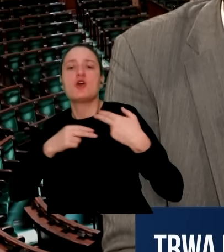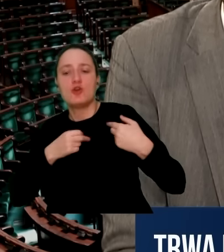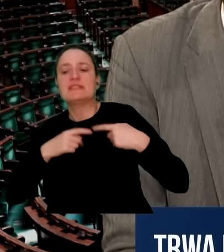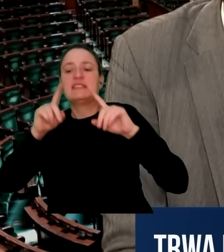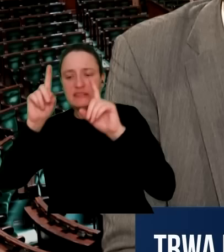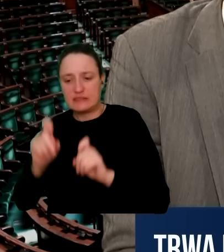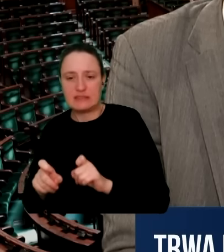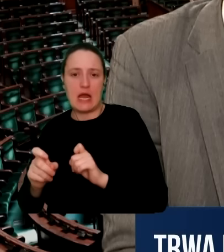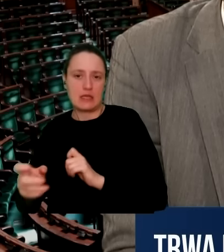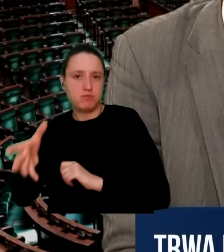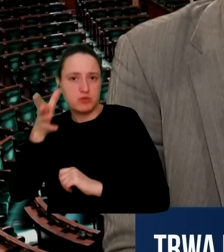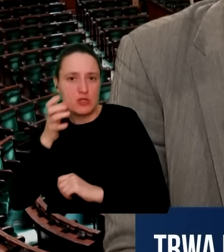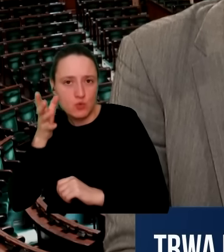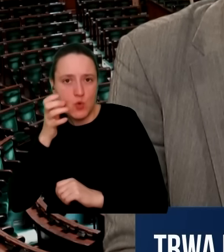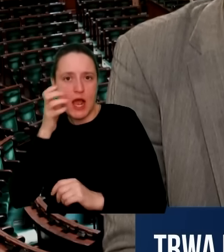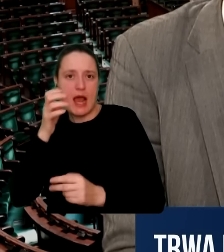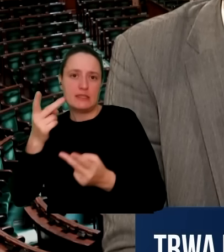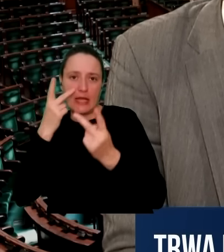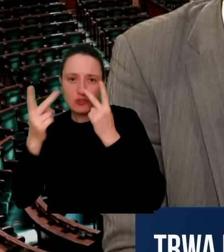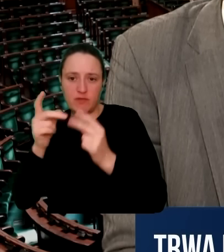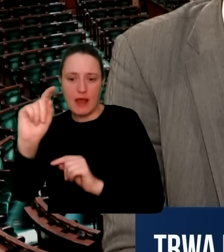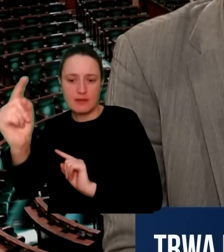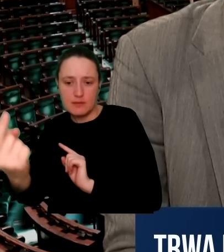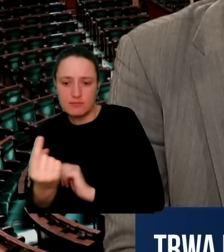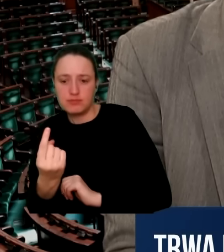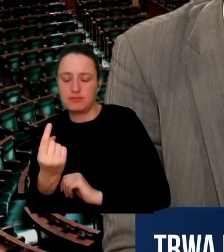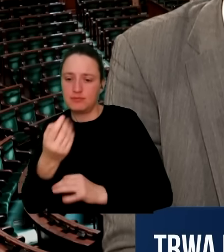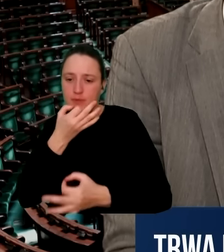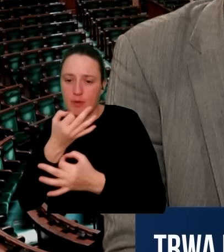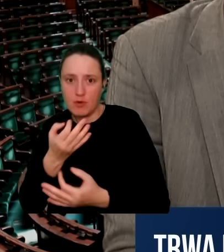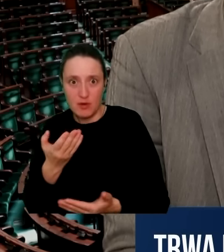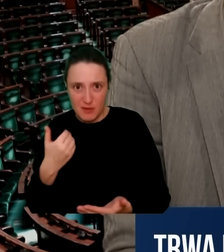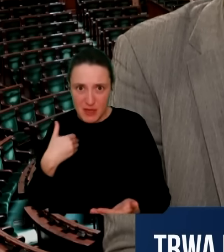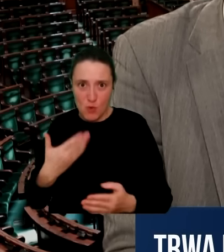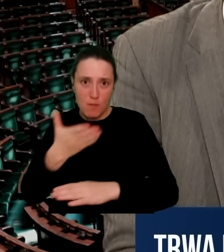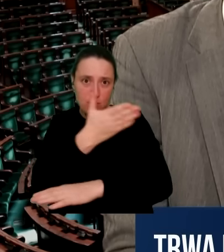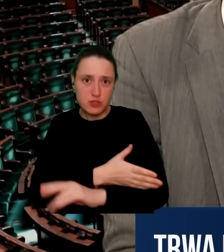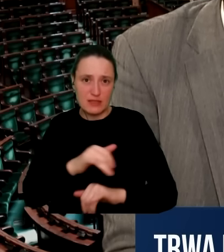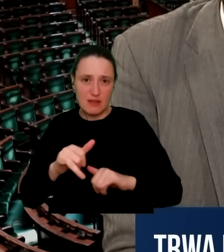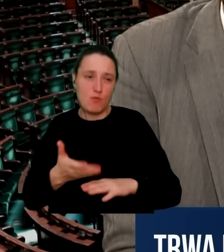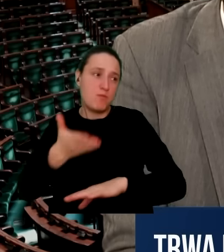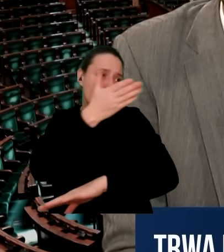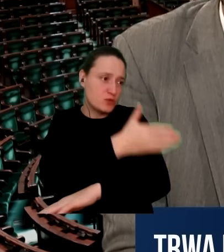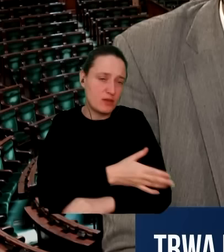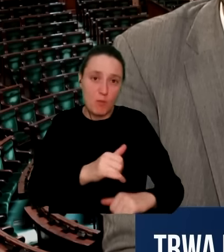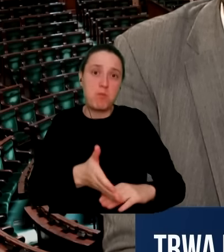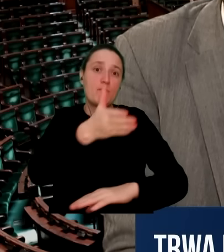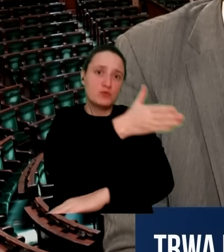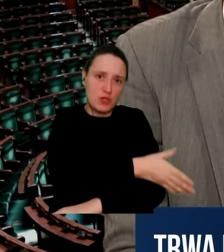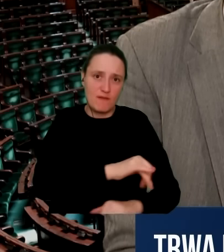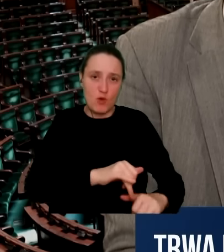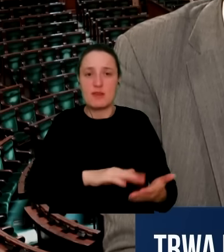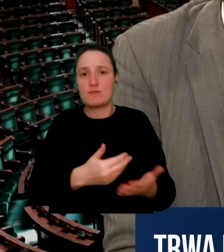pierwszych przesłuchań świadków. Tak było w poprzedniej, jeszcze poprzedniej kadencji, jeszcze poprzednich. Komisja